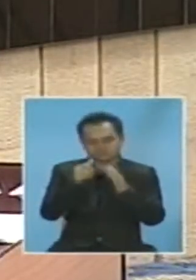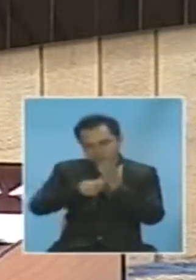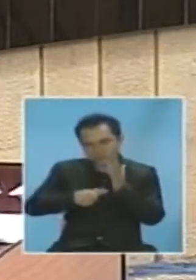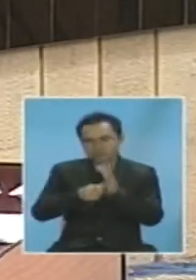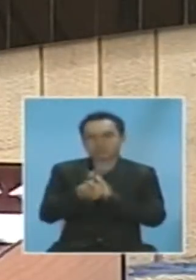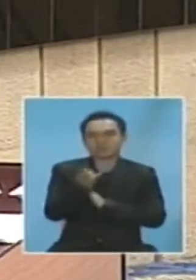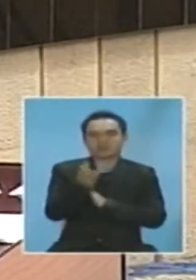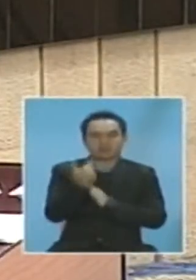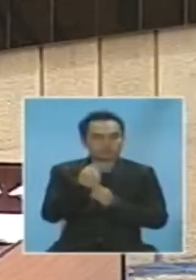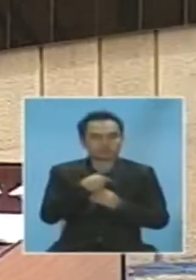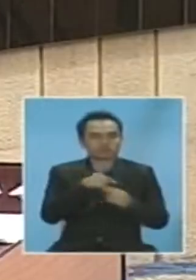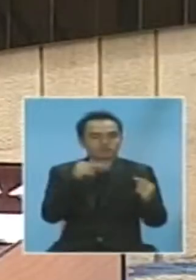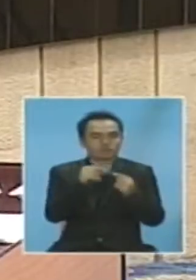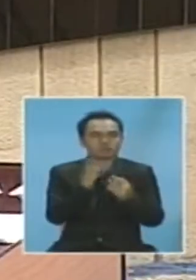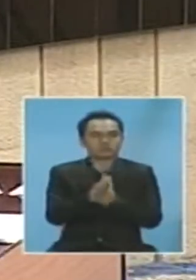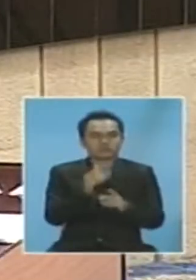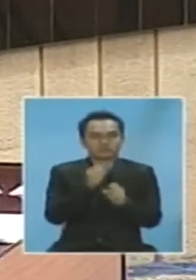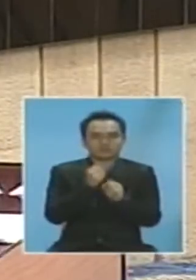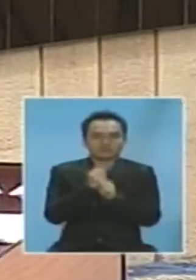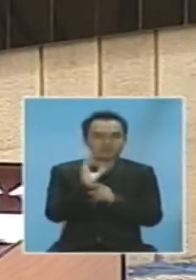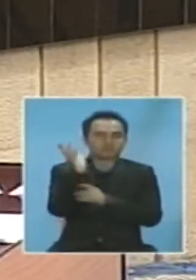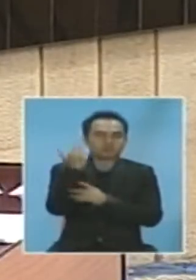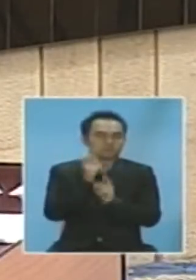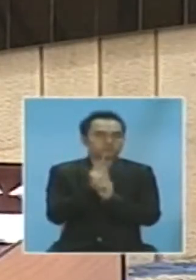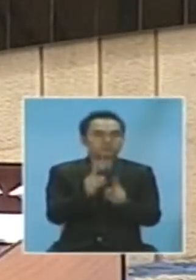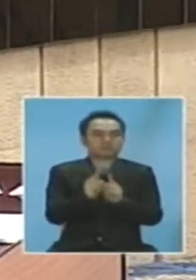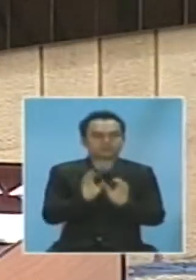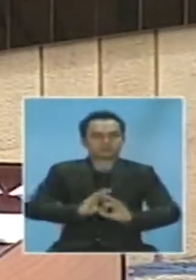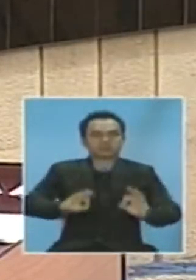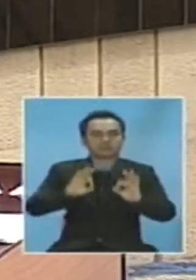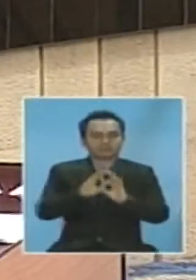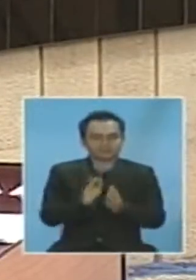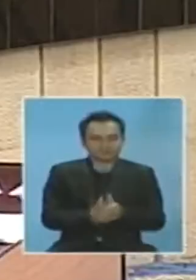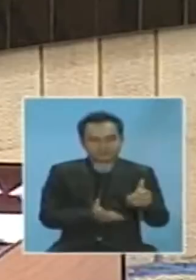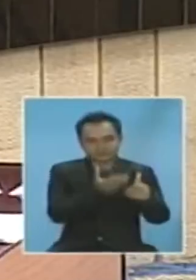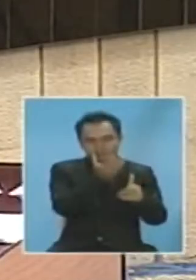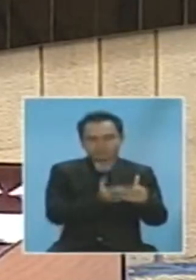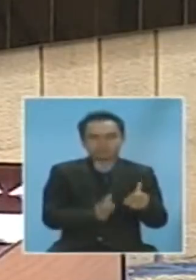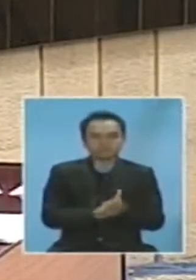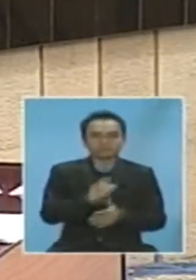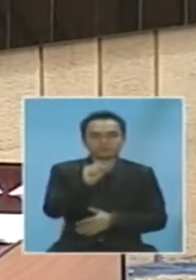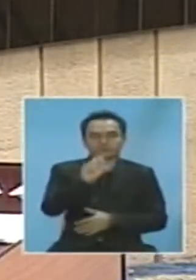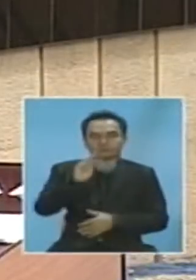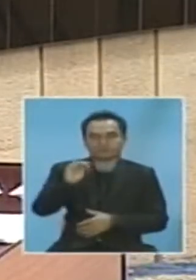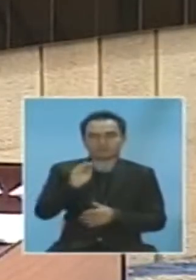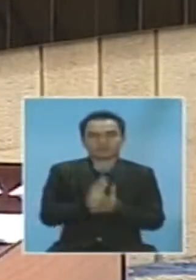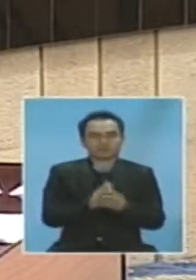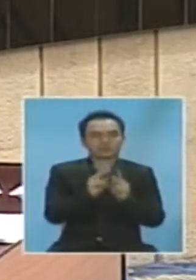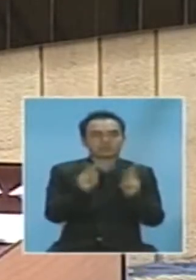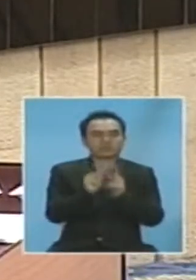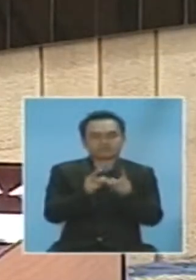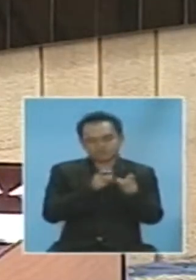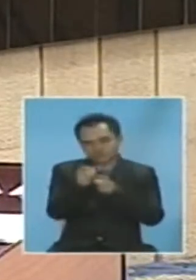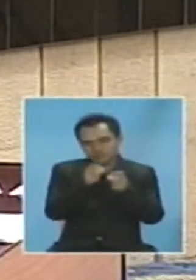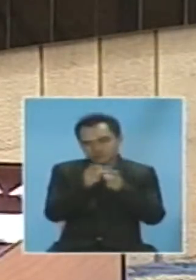ได้บิดเบือนการตลาดกลไกการตลาดค่ะนายสุเมธเหล่าโมลาพรกรรมการผู้จัด